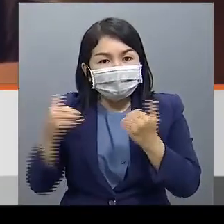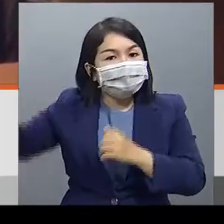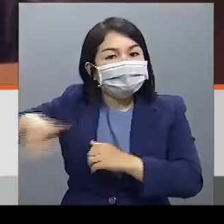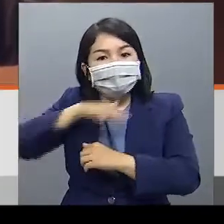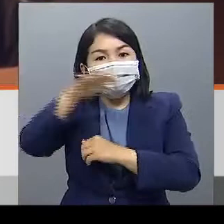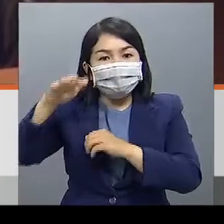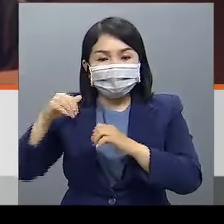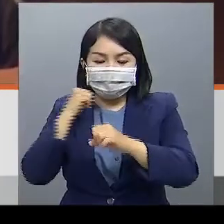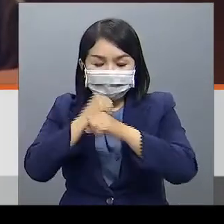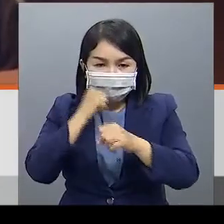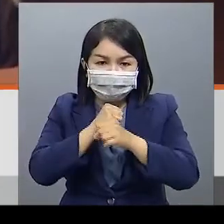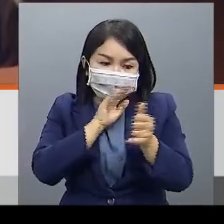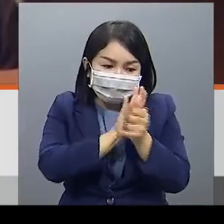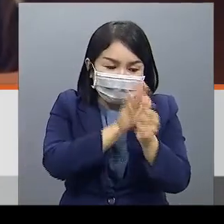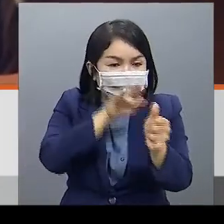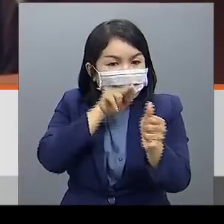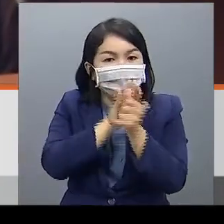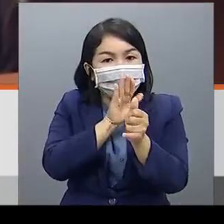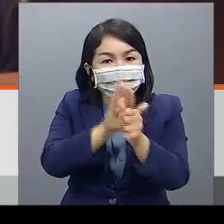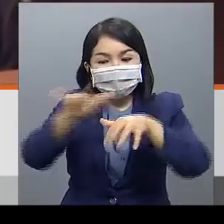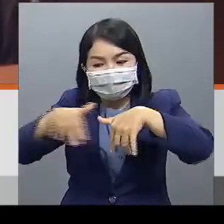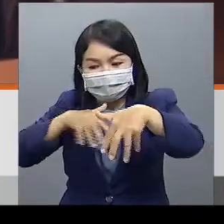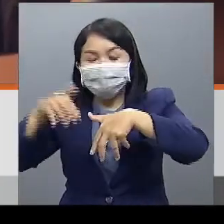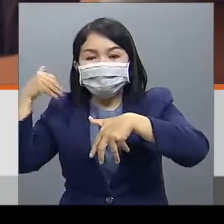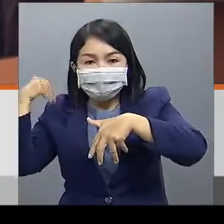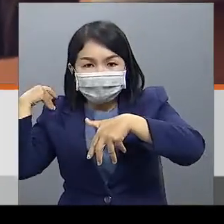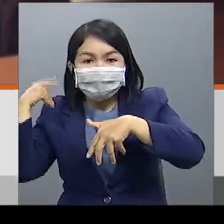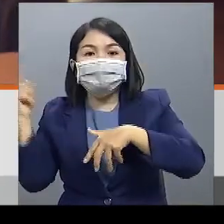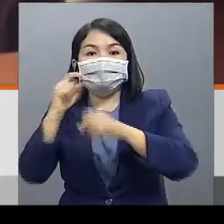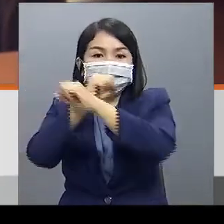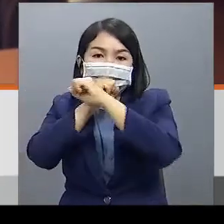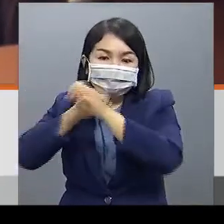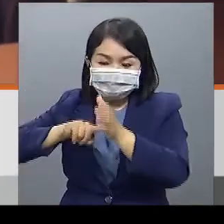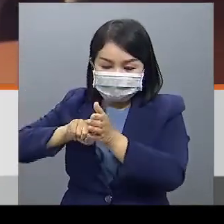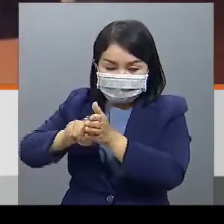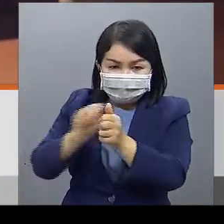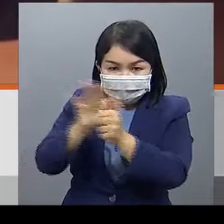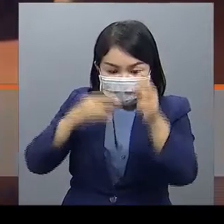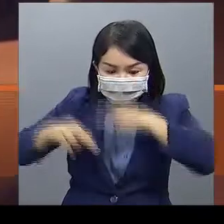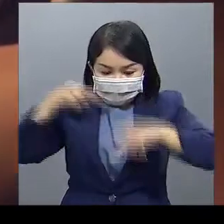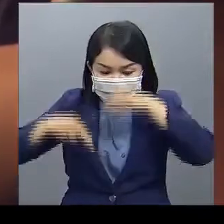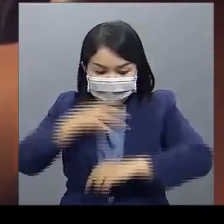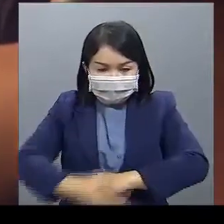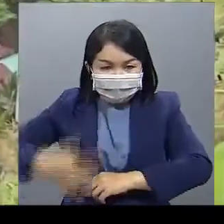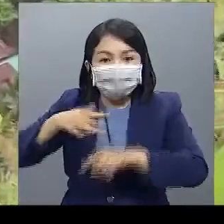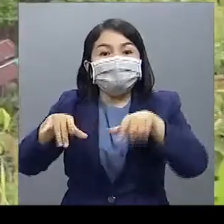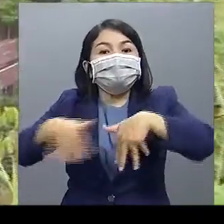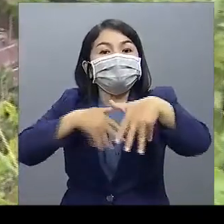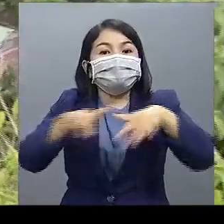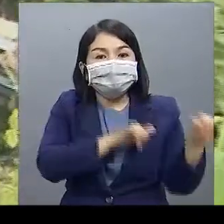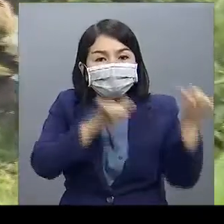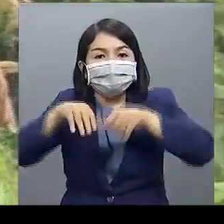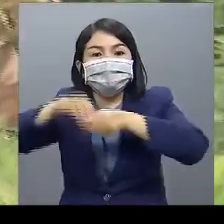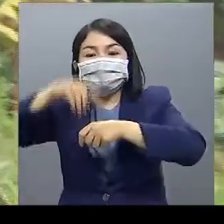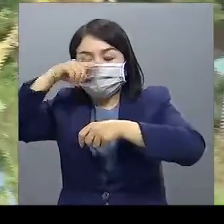ลอดภัยโดยเฉพาะยิ่งเรื่องของมาตรการโควิดก็จะมีการตรวจคัดกรองทุกรายและคอยสนับสนุน